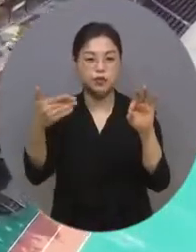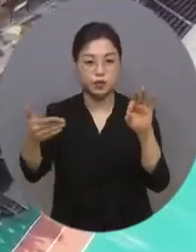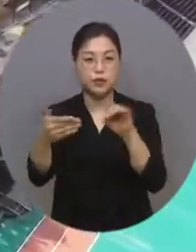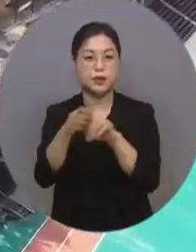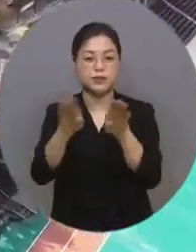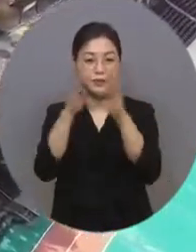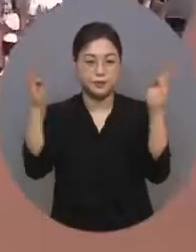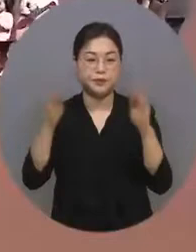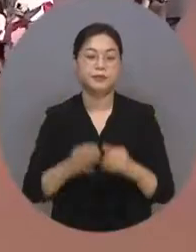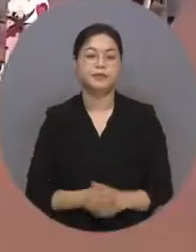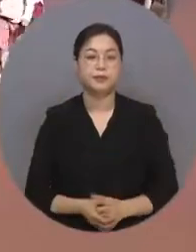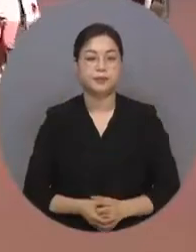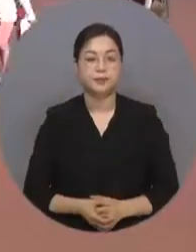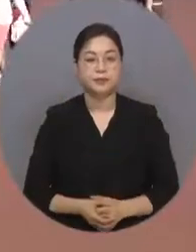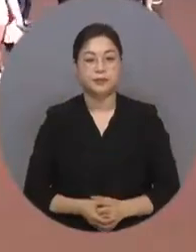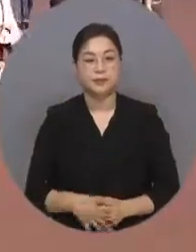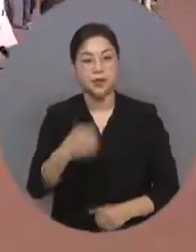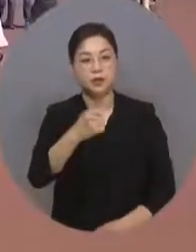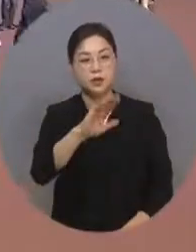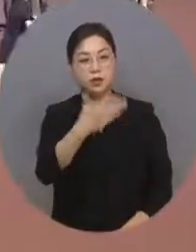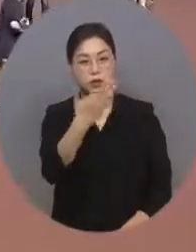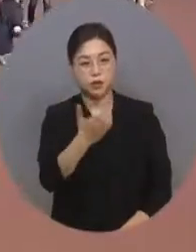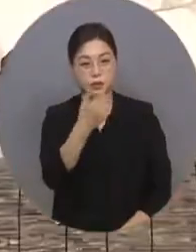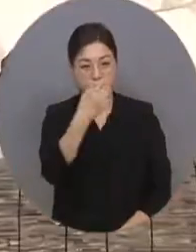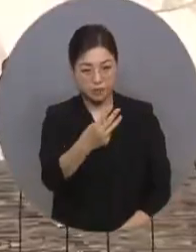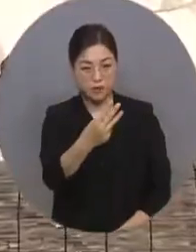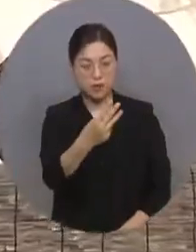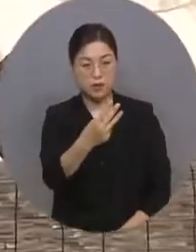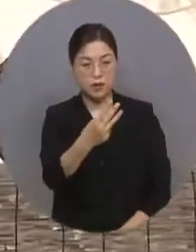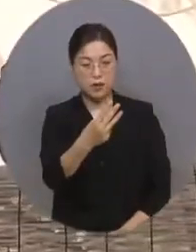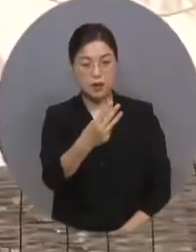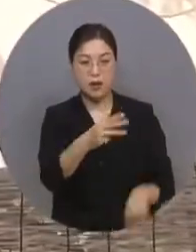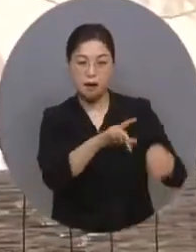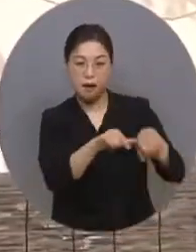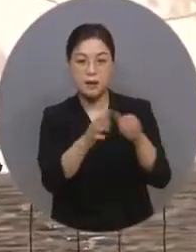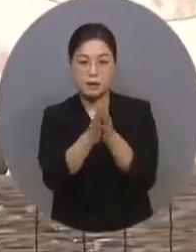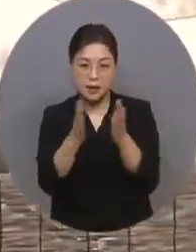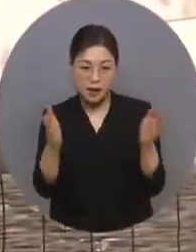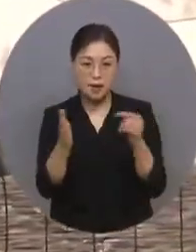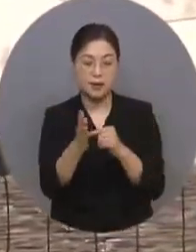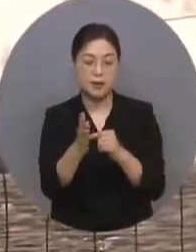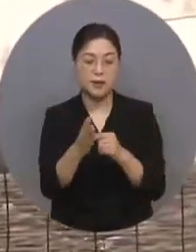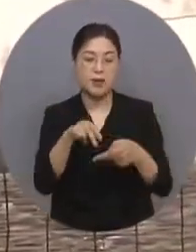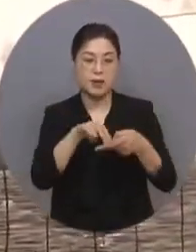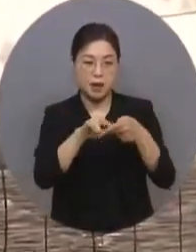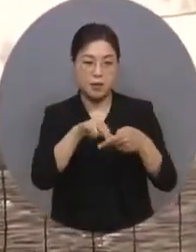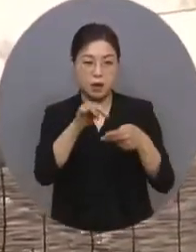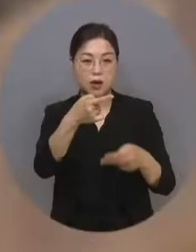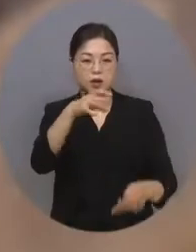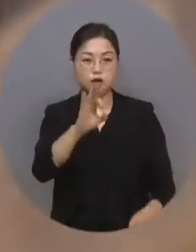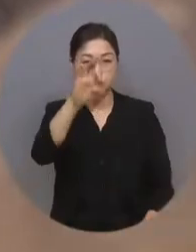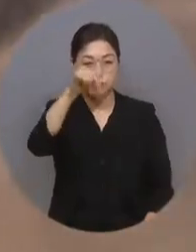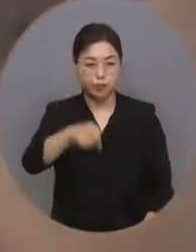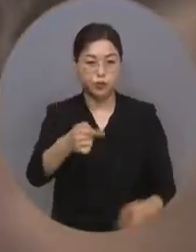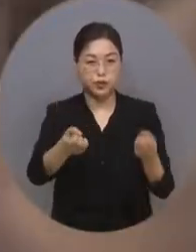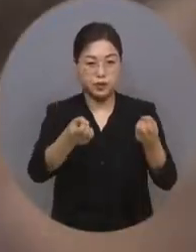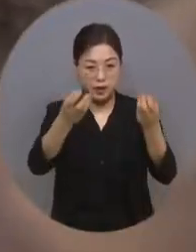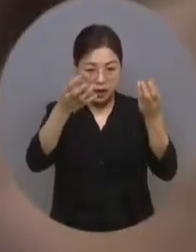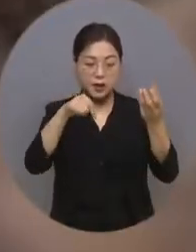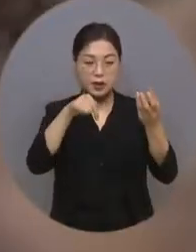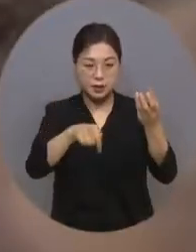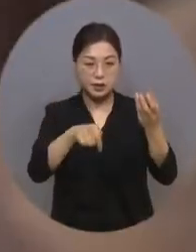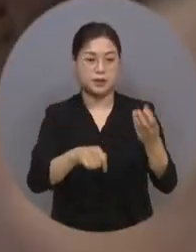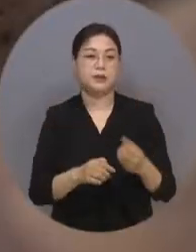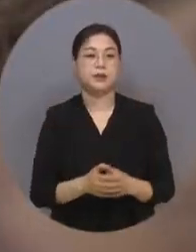열었습니다 1993년부터 개최된 남원 흥부제는 남원시 일원에서 열리는 향토문화축제로